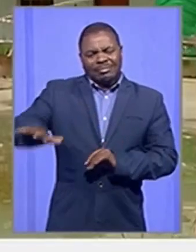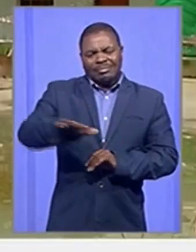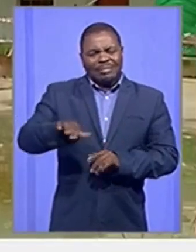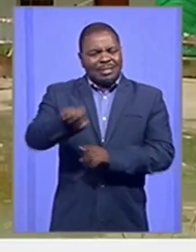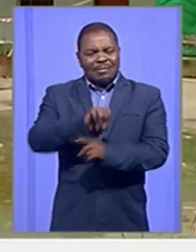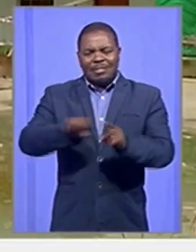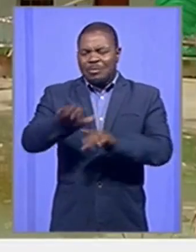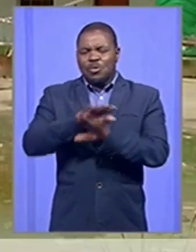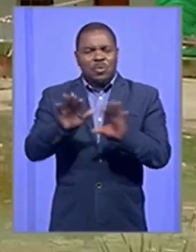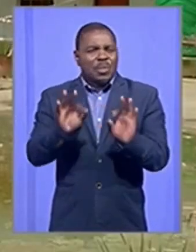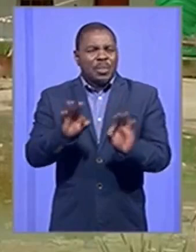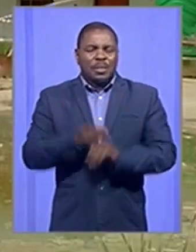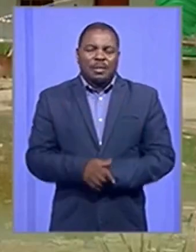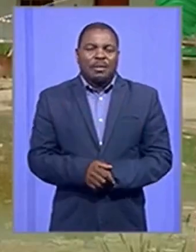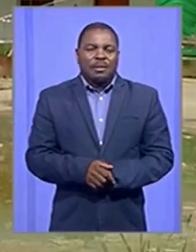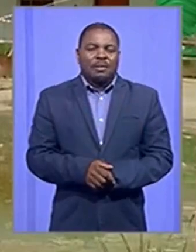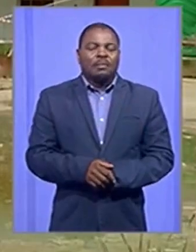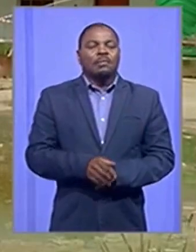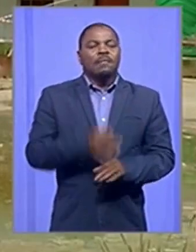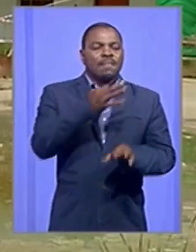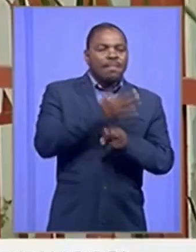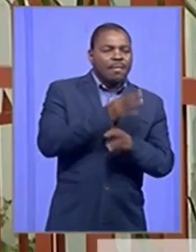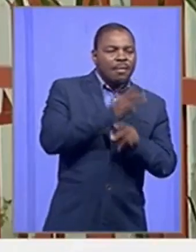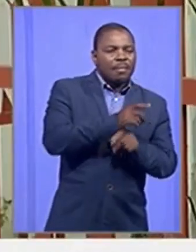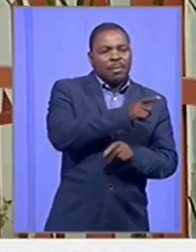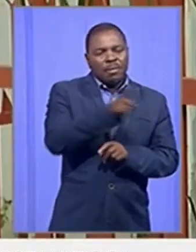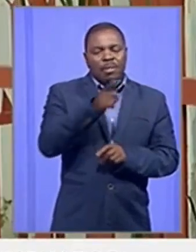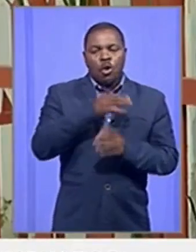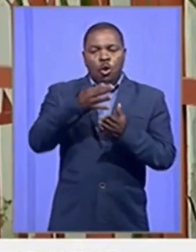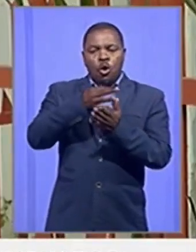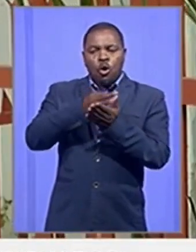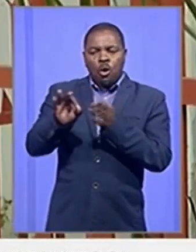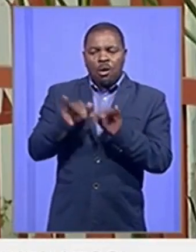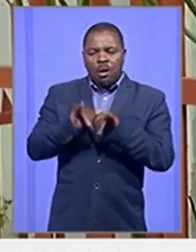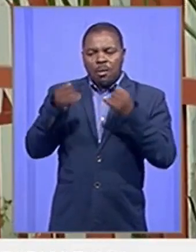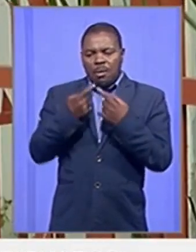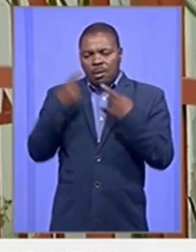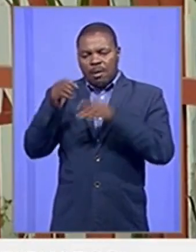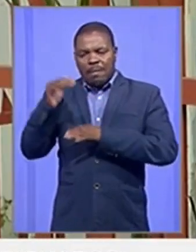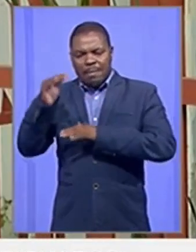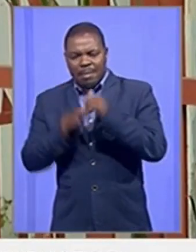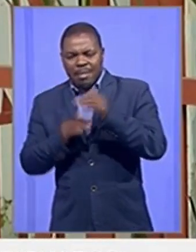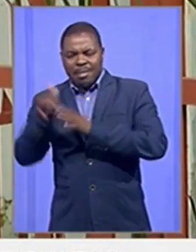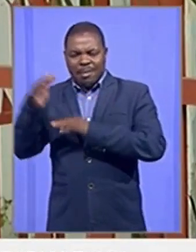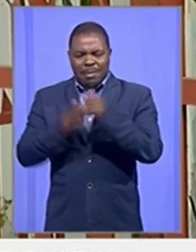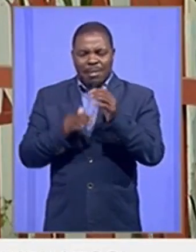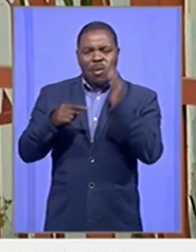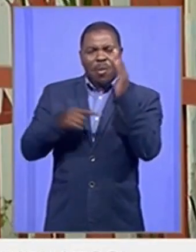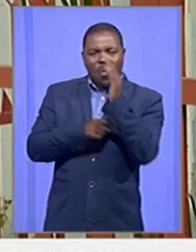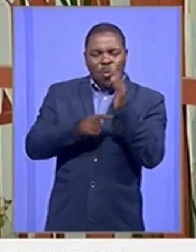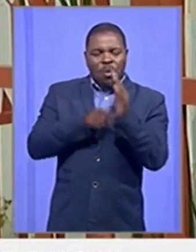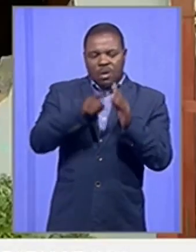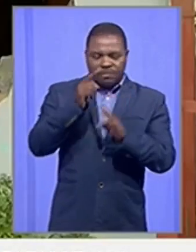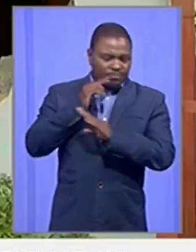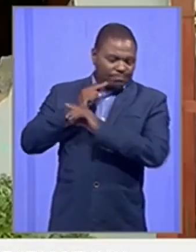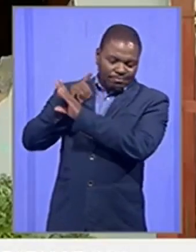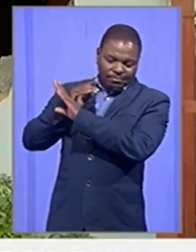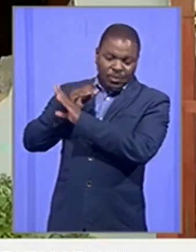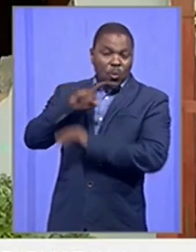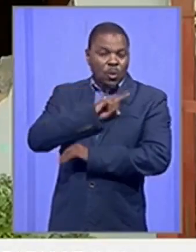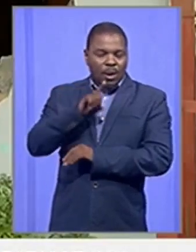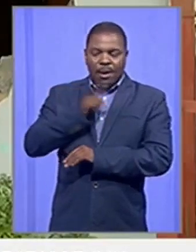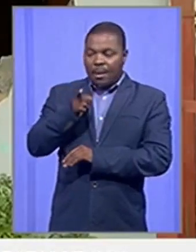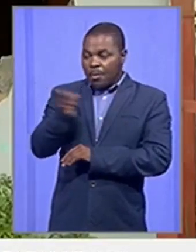jeseng diwelang. Batsadi ba ile ba ganetsa boradikontraka go ka baakanya diphaposi tse weleng mabota ka ba batla gore di